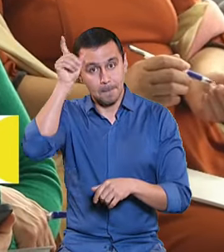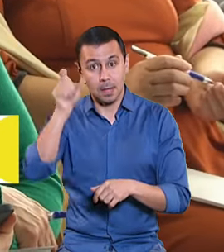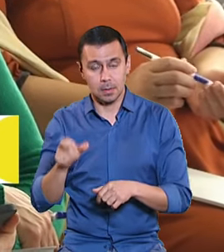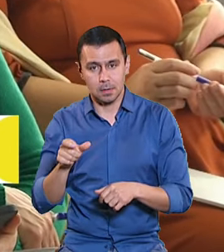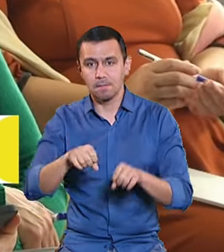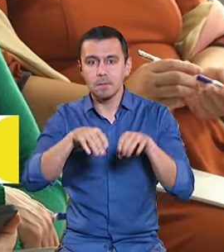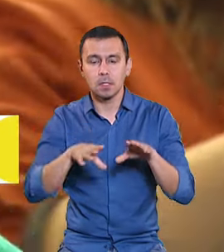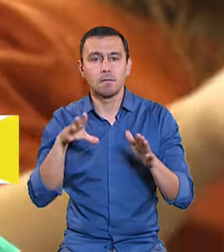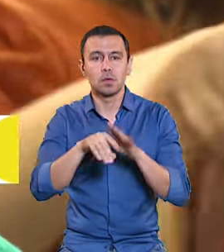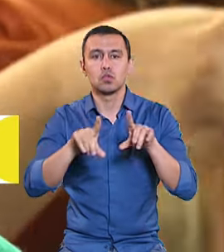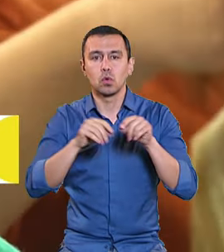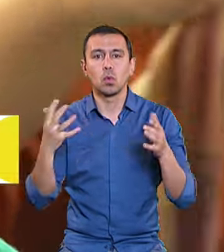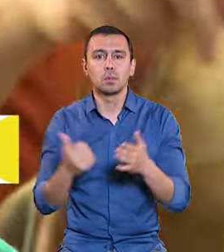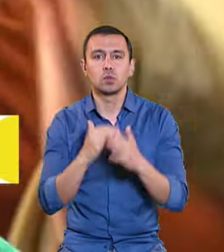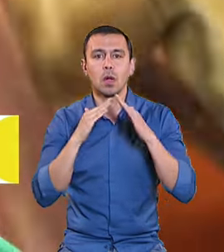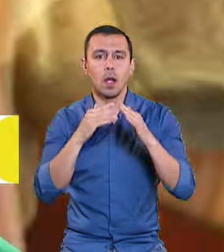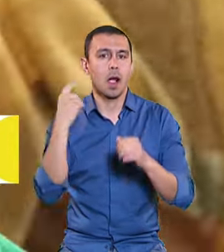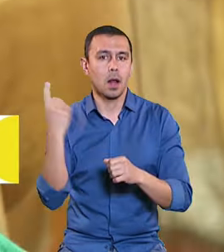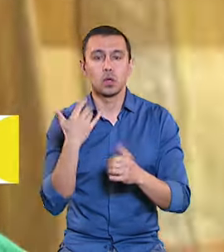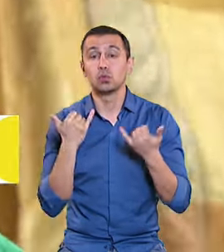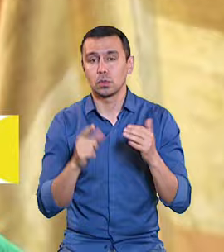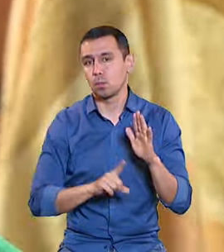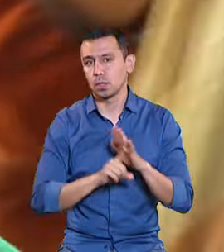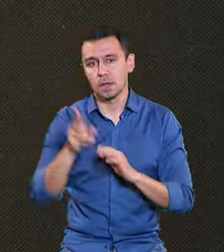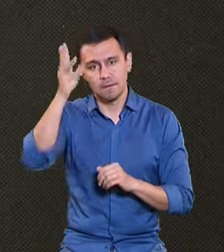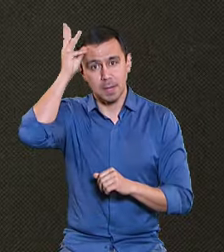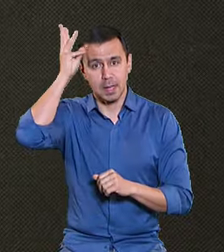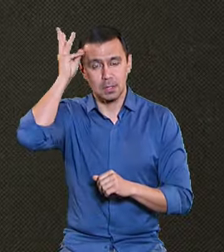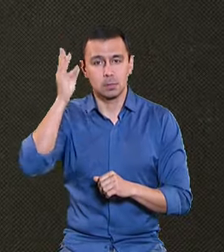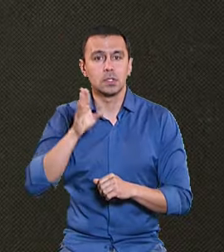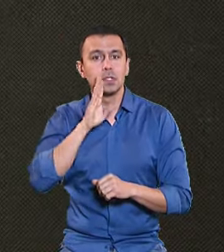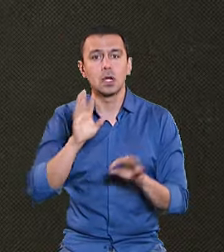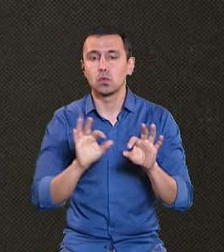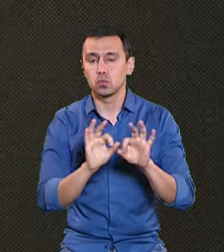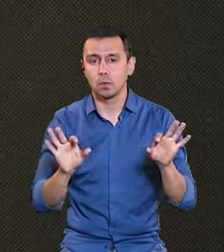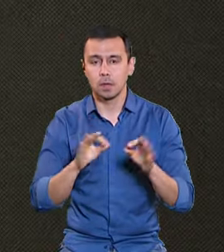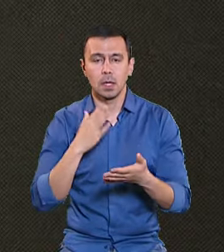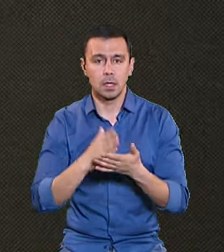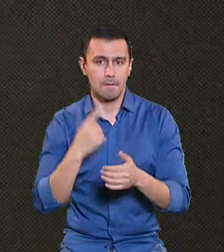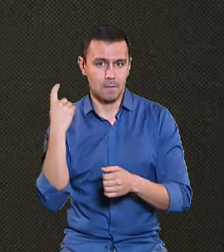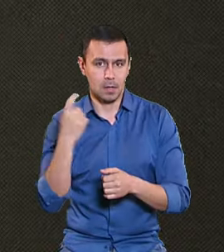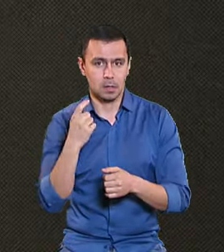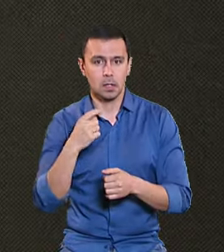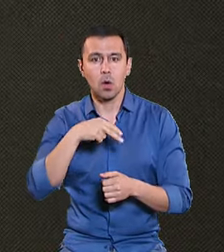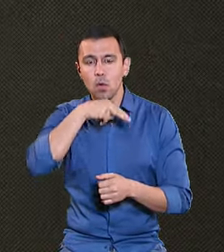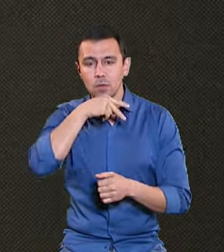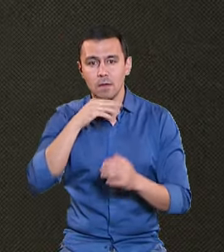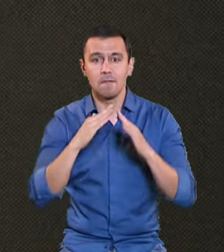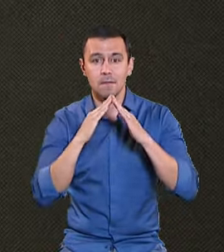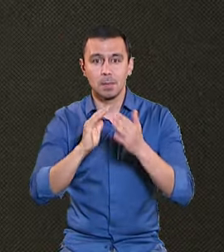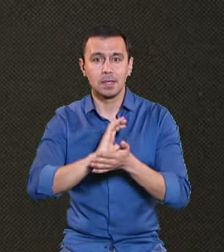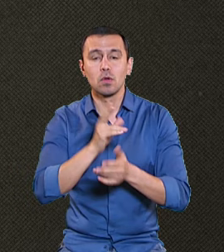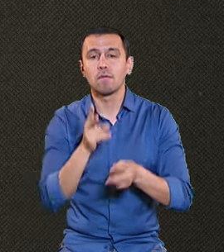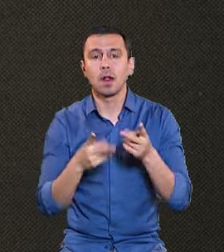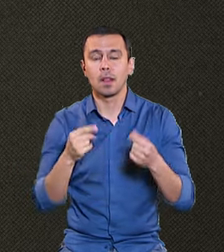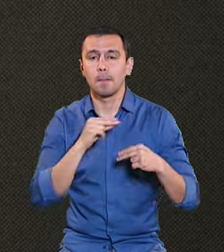Синюк вирішила в школі успішного аграрія, яка сьогодні стартувала в Хмельницькому. Жінка розповіла, є власницею козиної ферми і сироварні, на